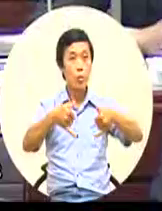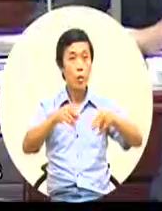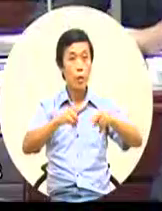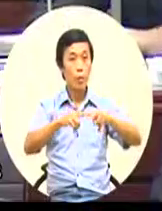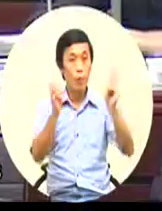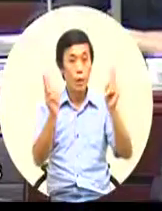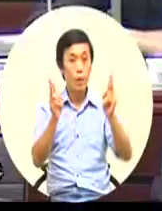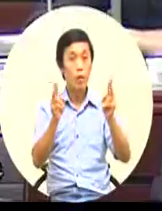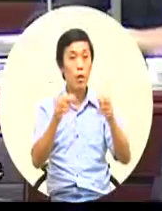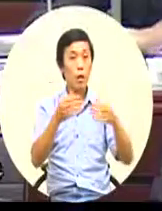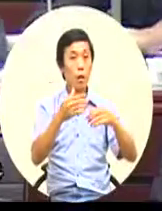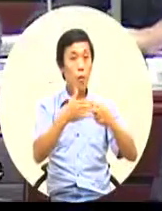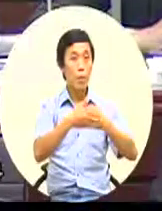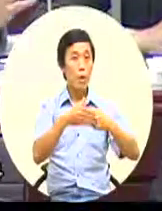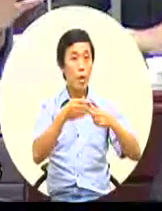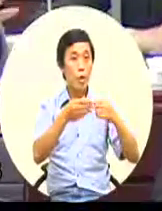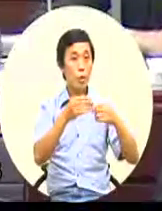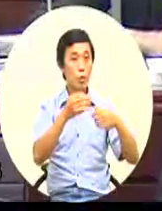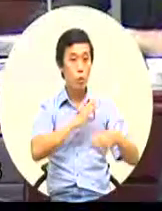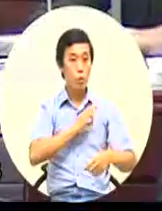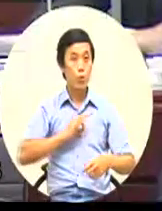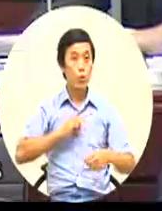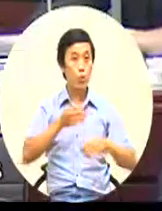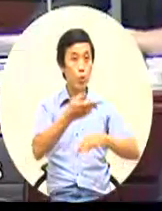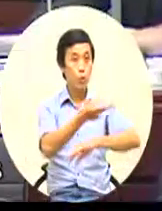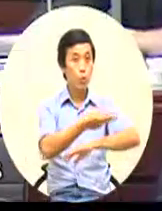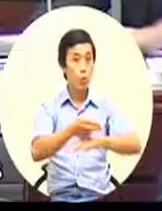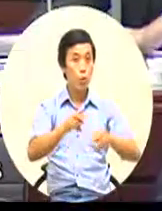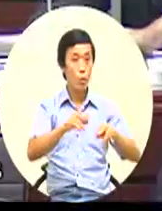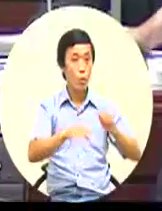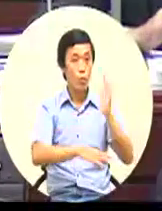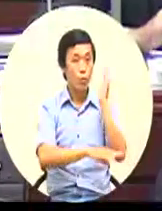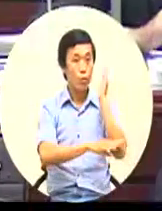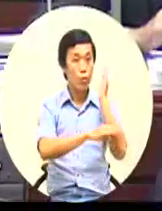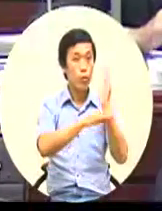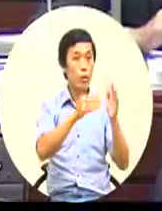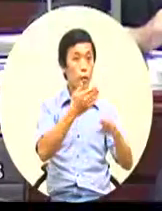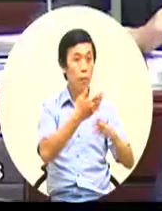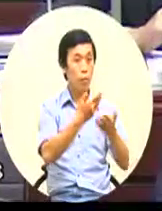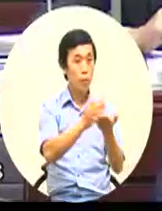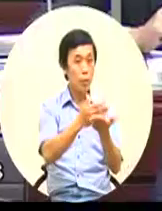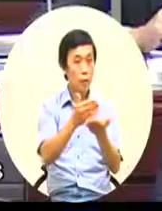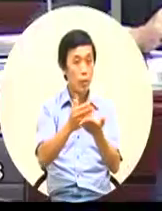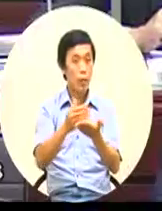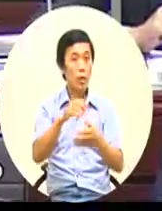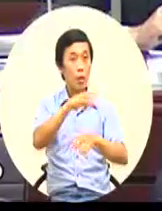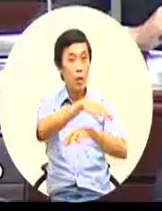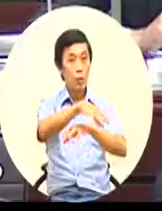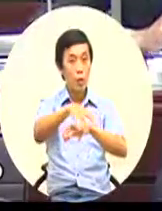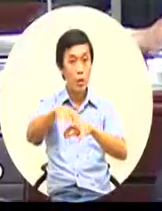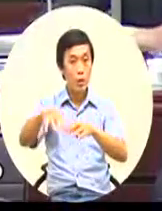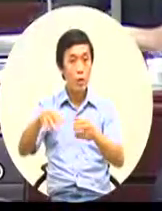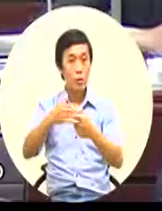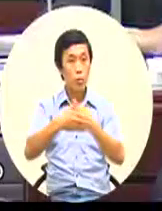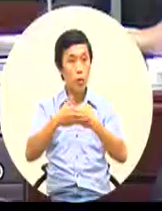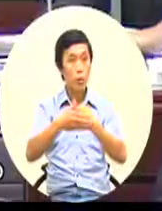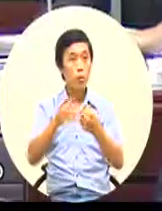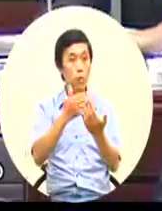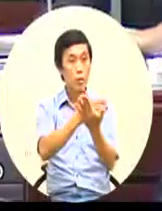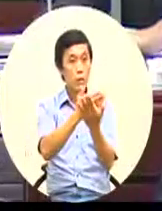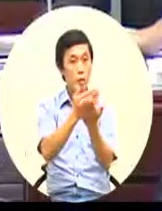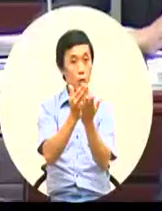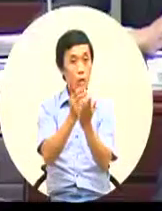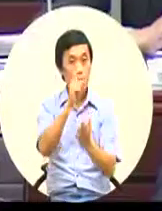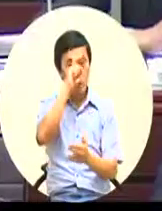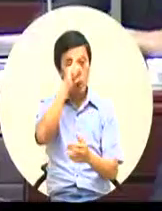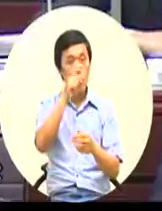问题来解决环境的问题，所有这个部分会当创造双赢圆满，这我尽